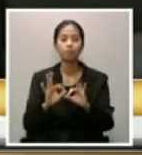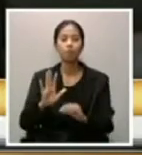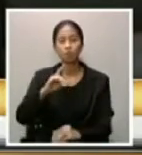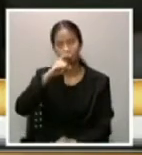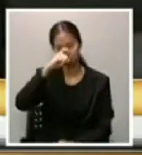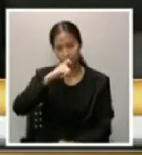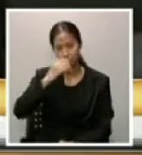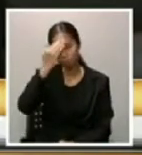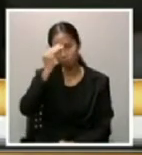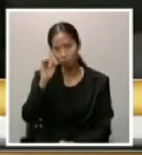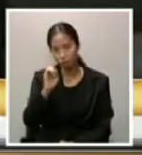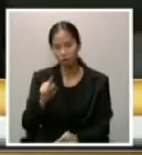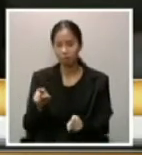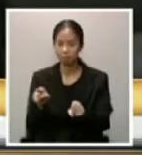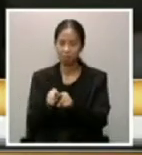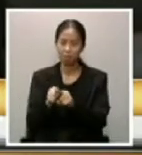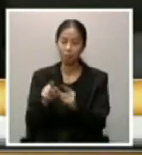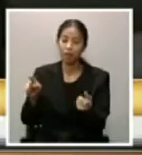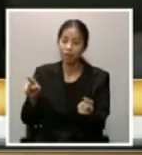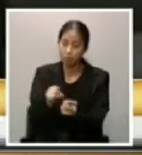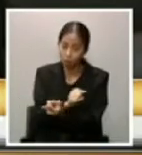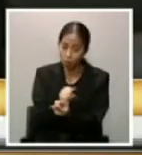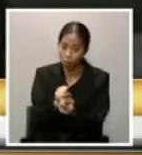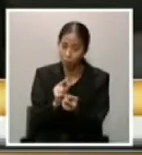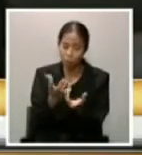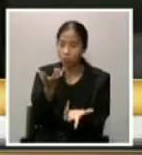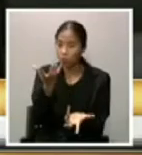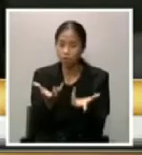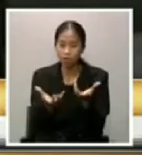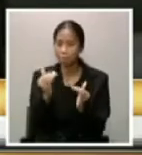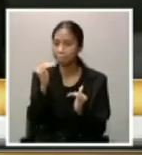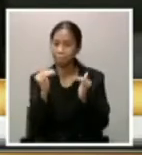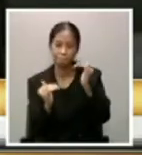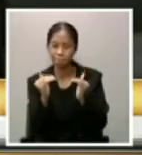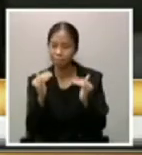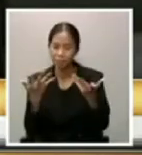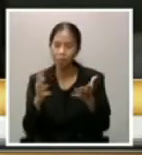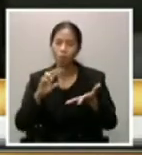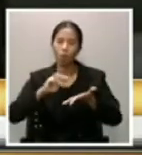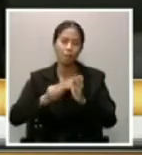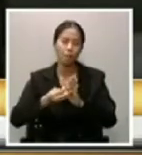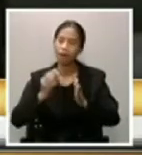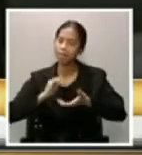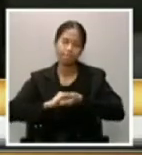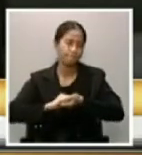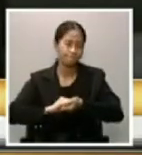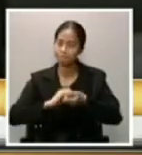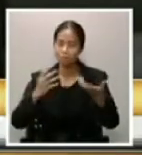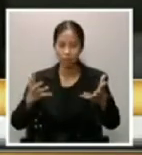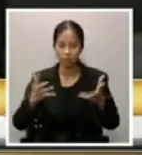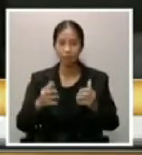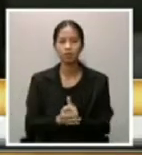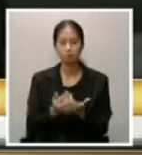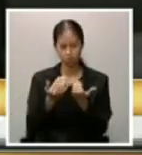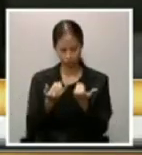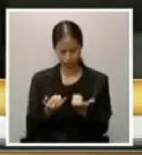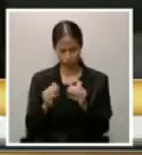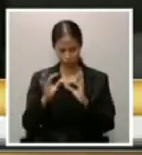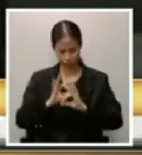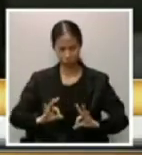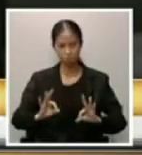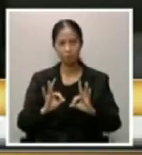ราะสังคมใดที่ขาดความยุติธรรมสังคมนั้นย่อมขาดความปองดองครับผมอยากขอเสนอครับว่าถึงเวลาแล้วครับที่ประเทศไทยท